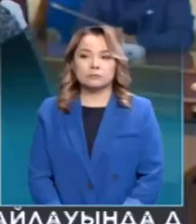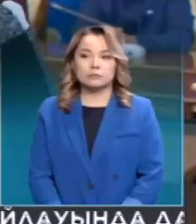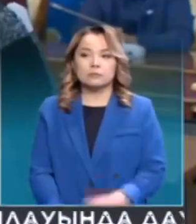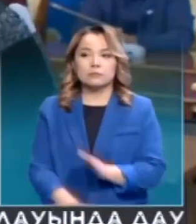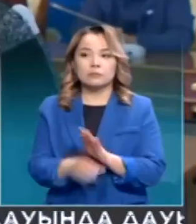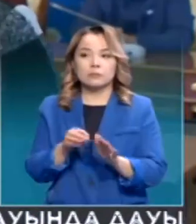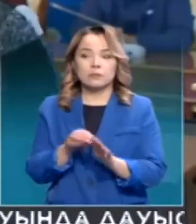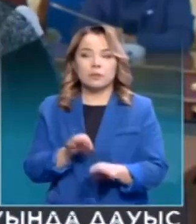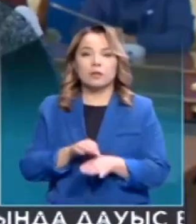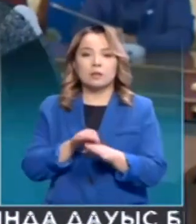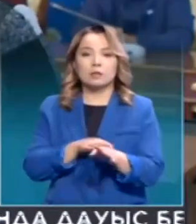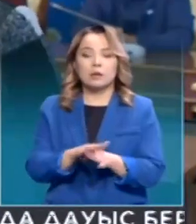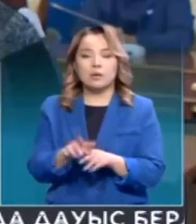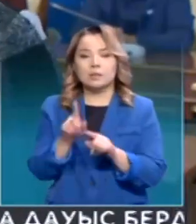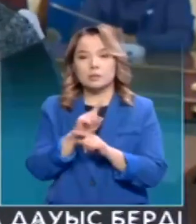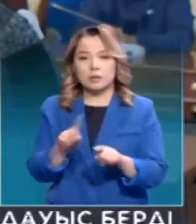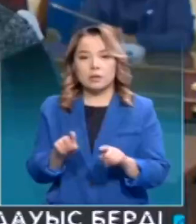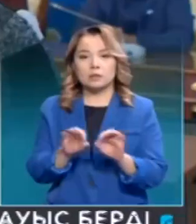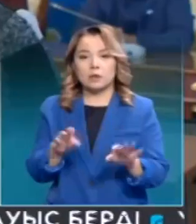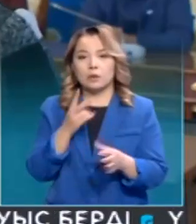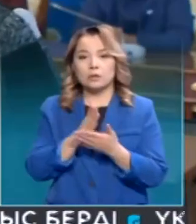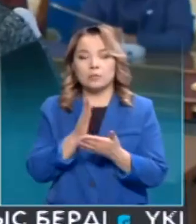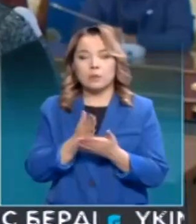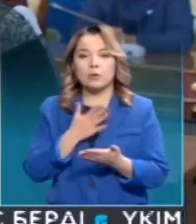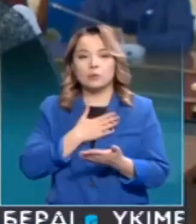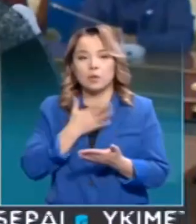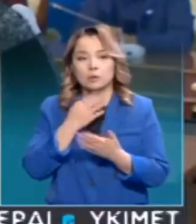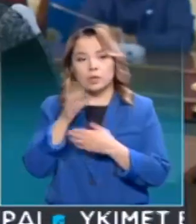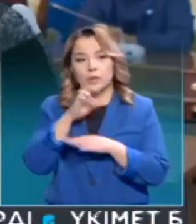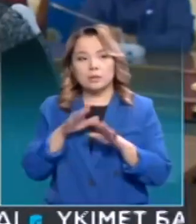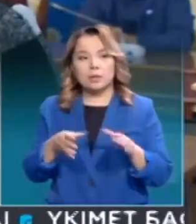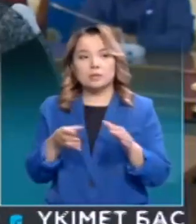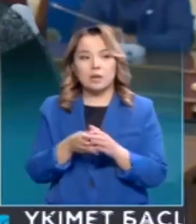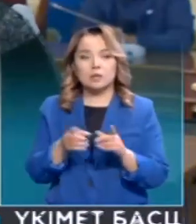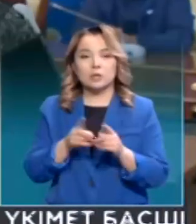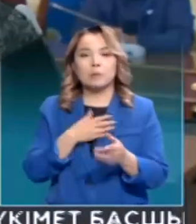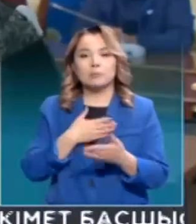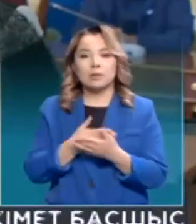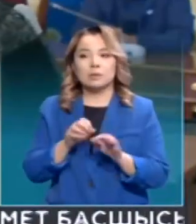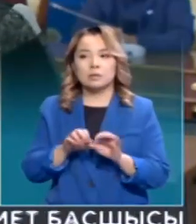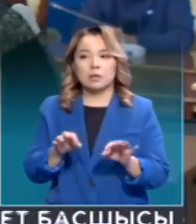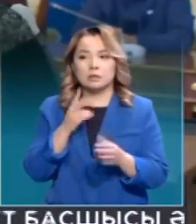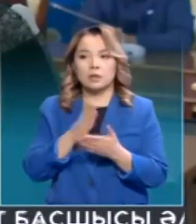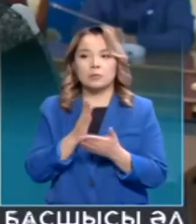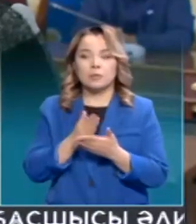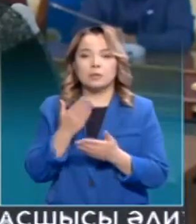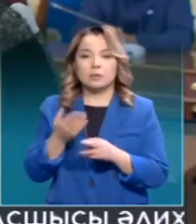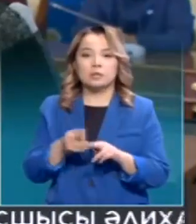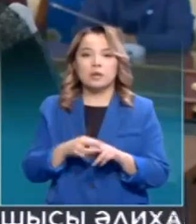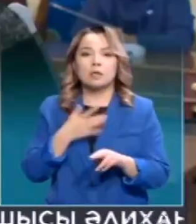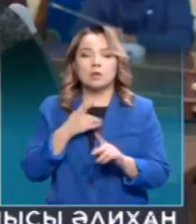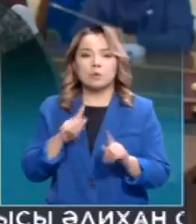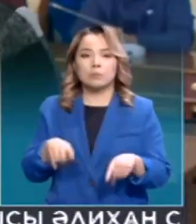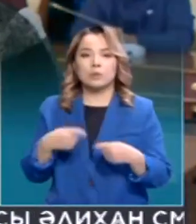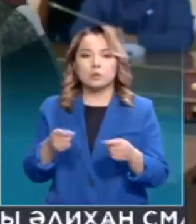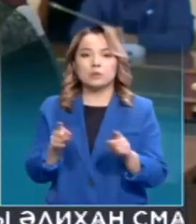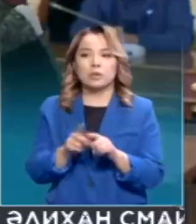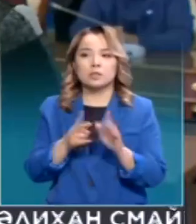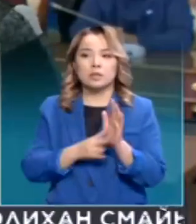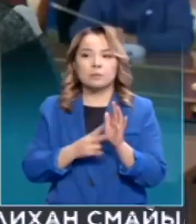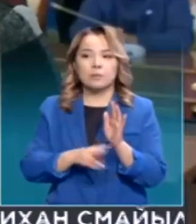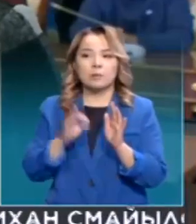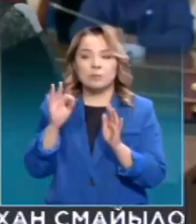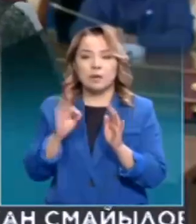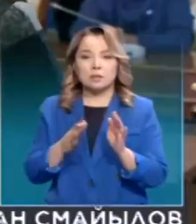Сайлаушылардың жоғары белсенділігін ерекше атап өткім келеді. Менің өз елімде халықтың саяси белсенділігі төмендеп барады. Сіздерде дауыс беруге халықтың 70%